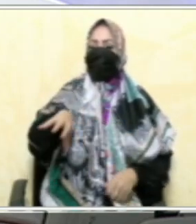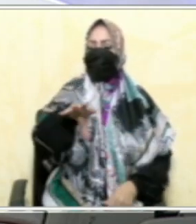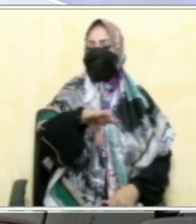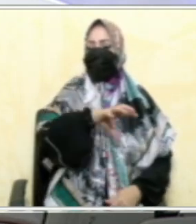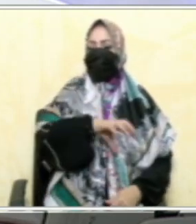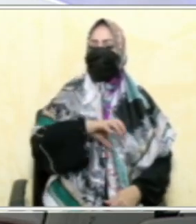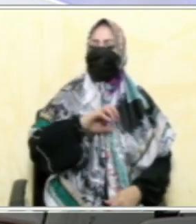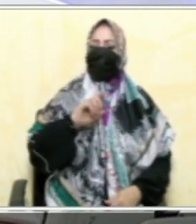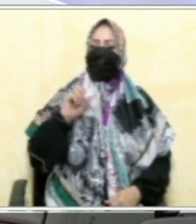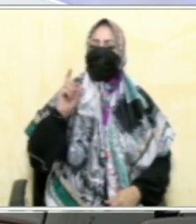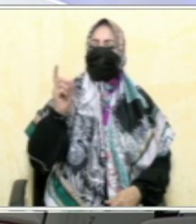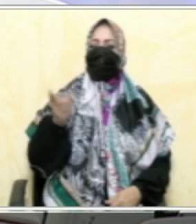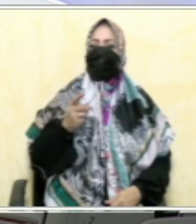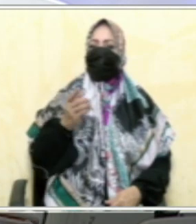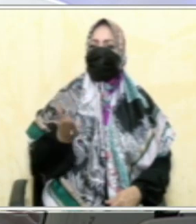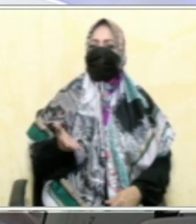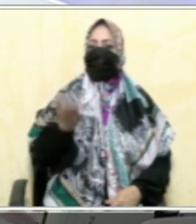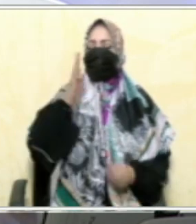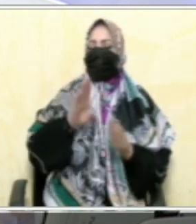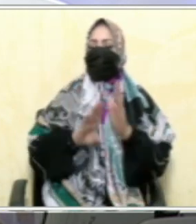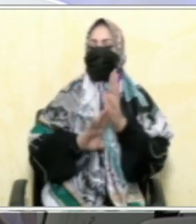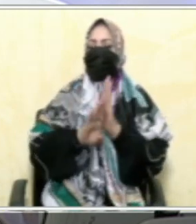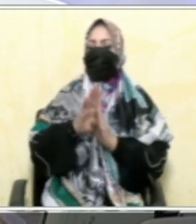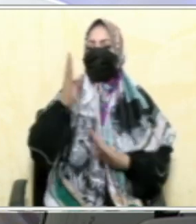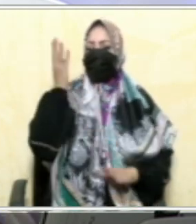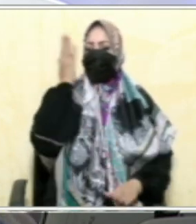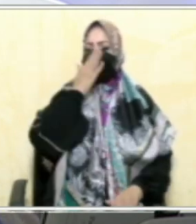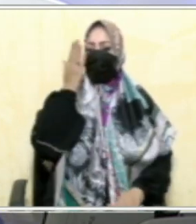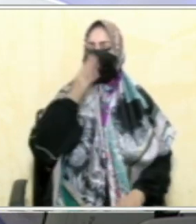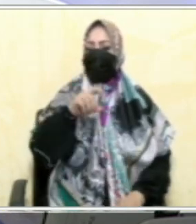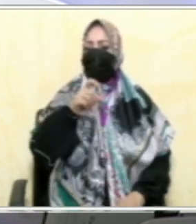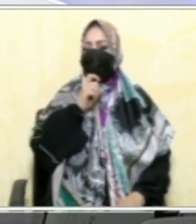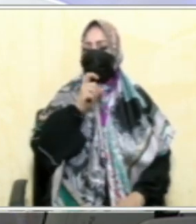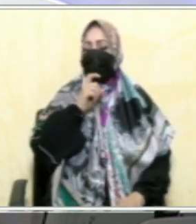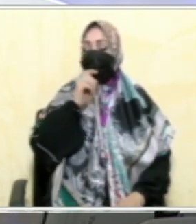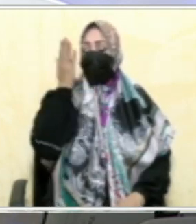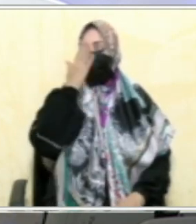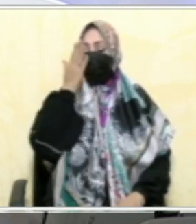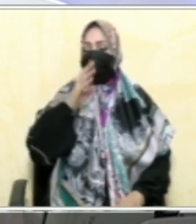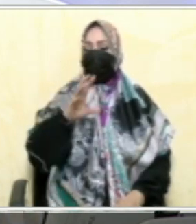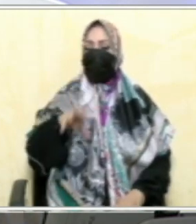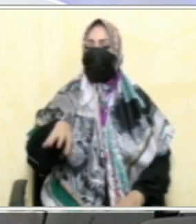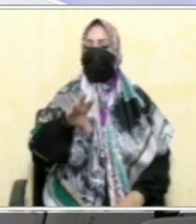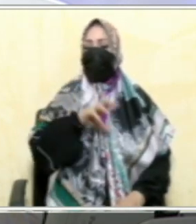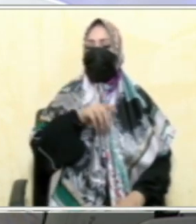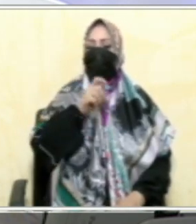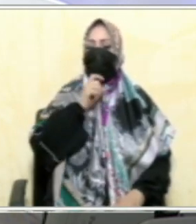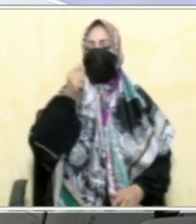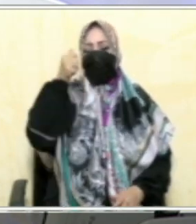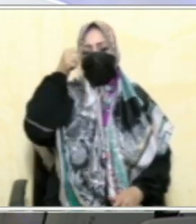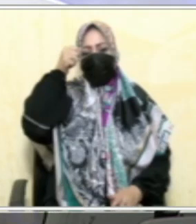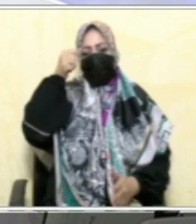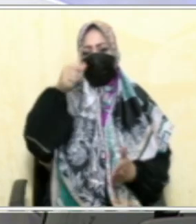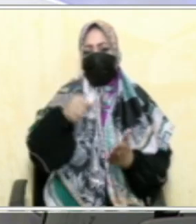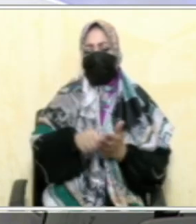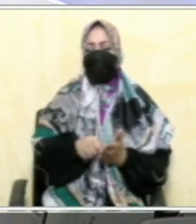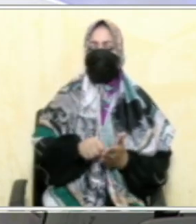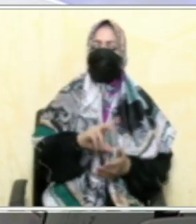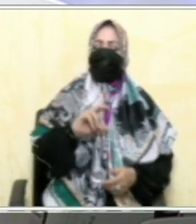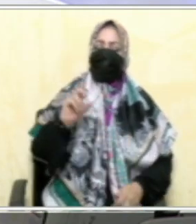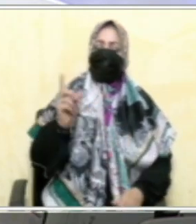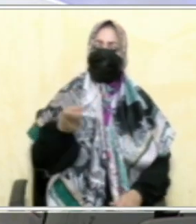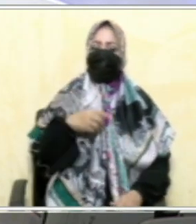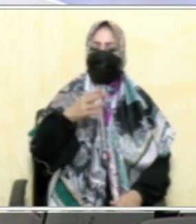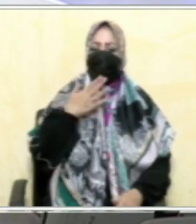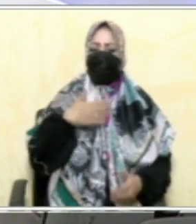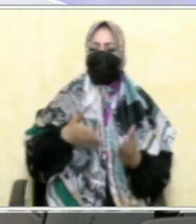يكثر الجهل ويكثر التخلف. أقول التعليم النسائي